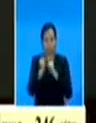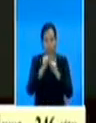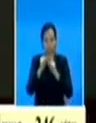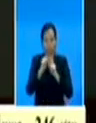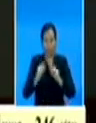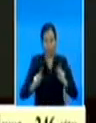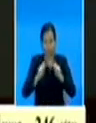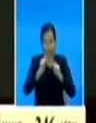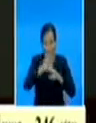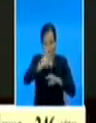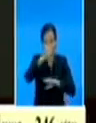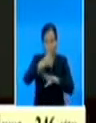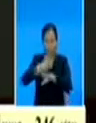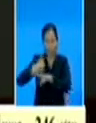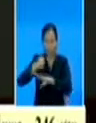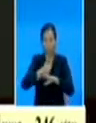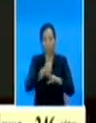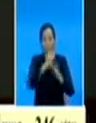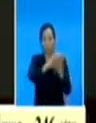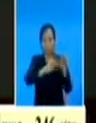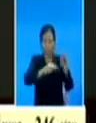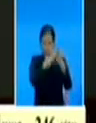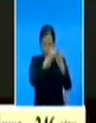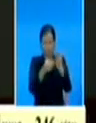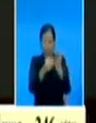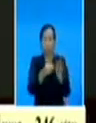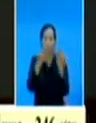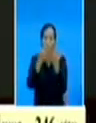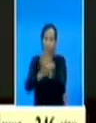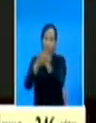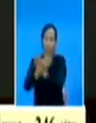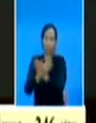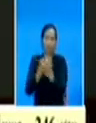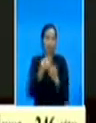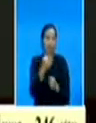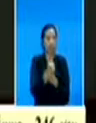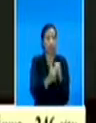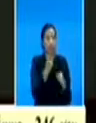ทยอธิบดีตลอดเวลาไว้ผังเมืองเนี่ยมันก็เปลี่ยนทุกกี่ปีนะ